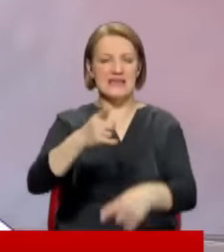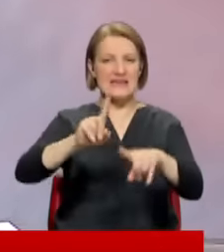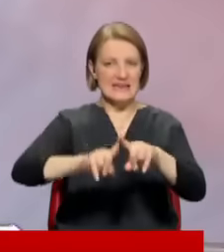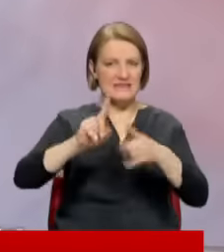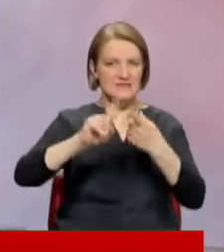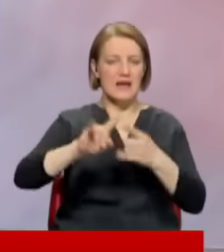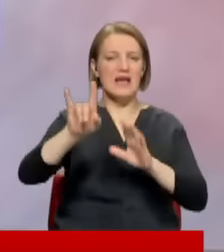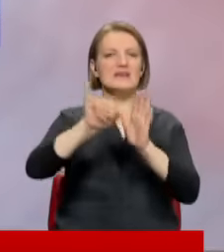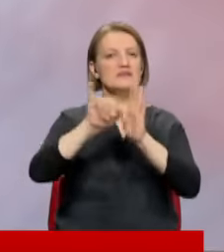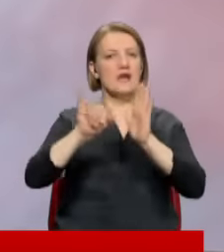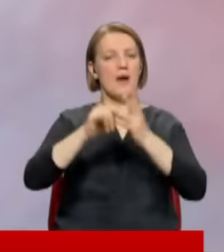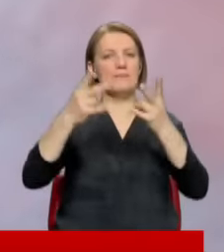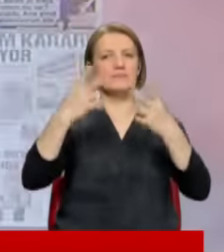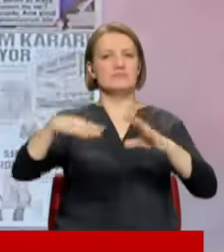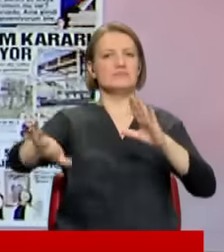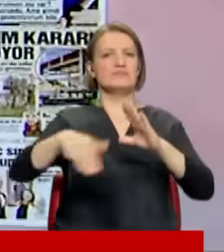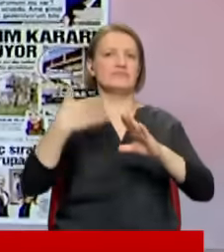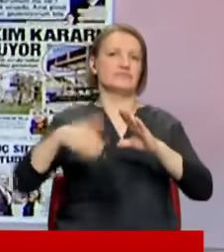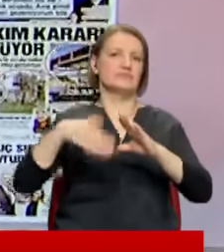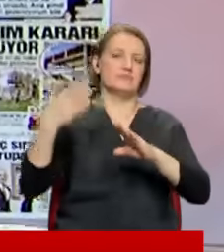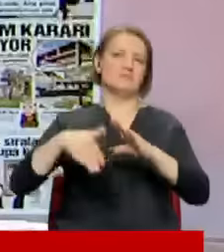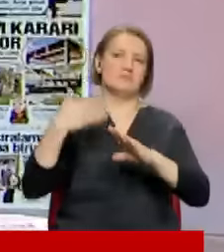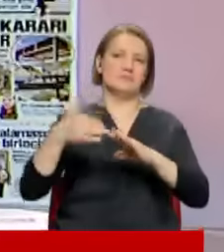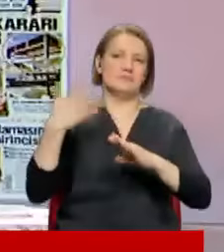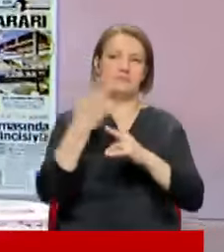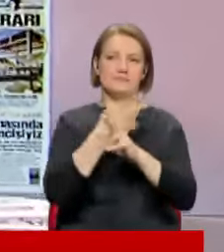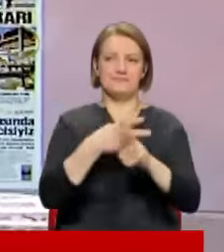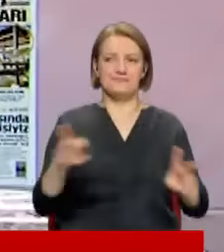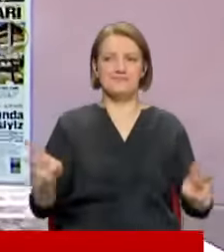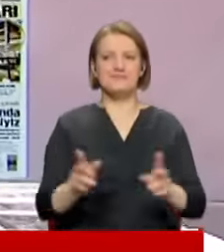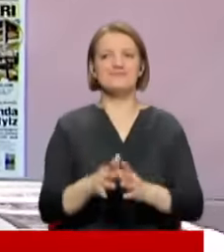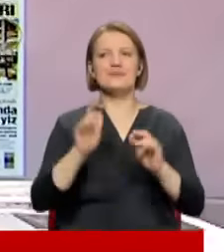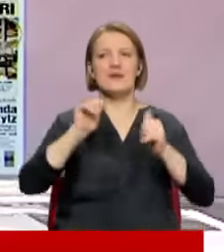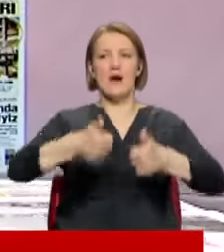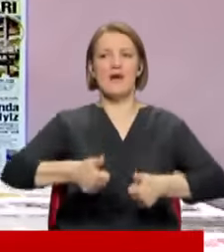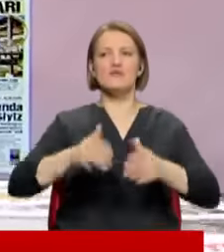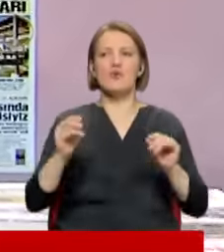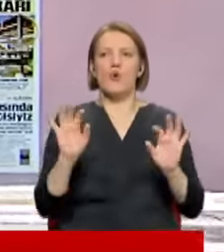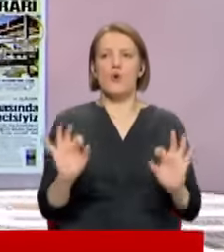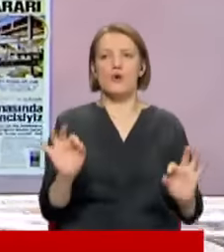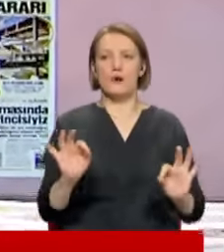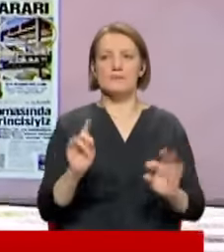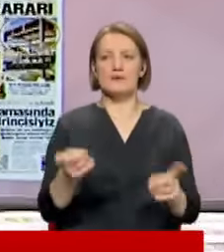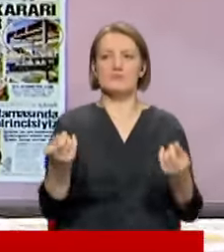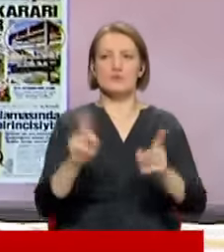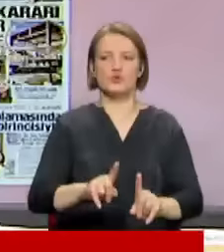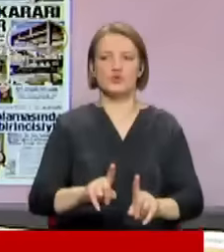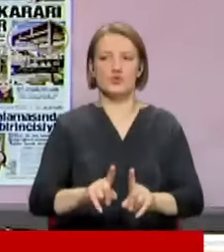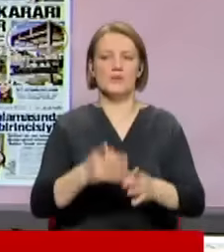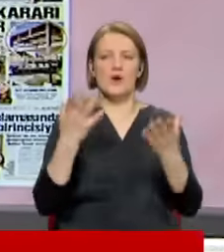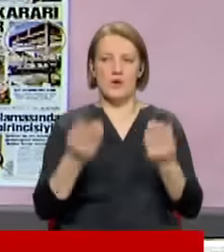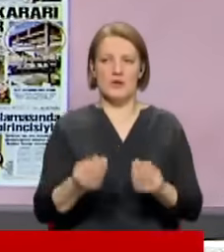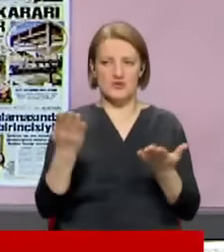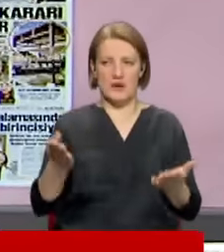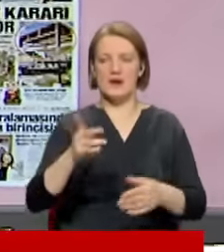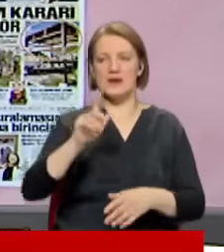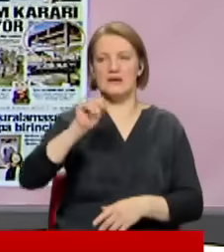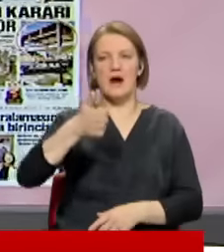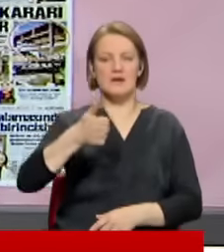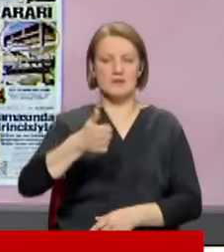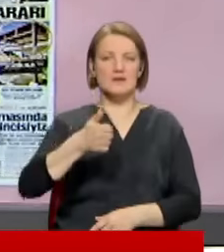de Instagram'dan da bizlere mesajlarını ulaştırabilir. Yarın çok önemli bir buluşma gerçekleşecek